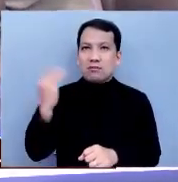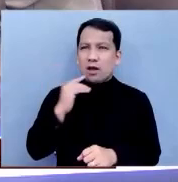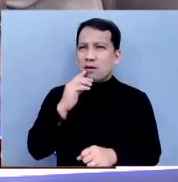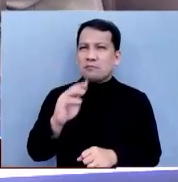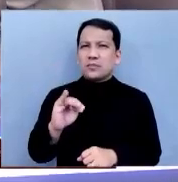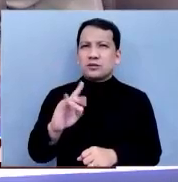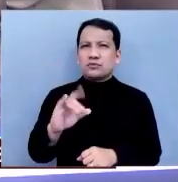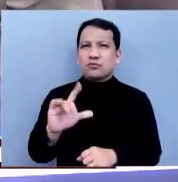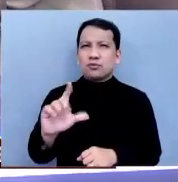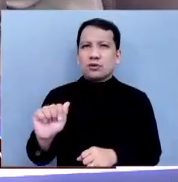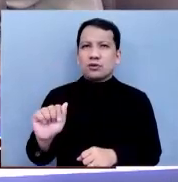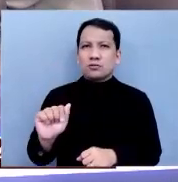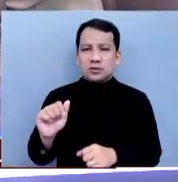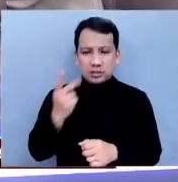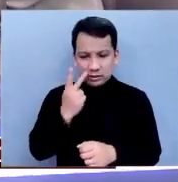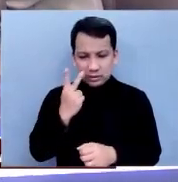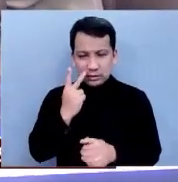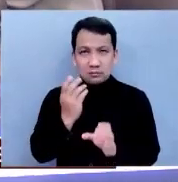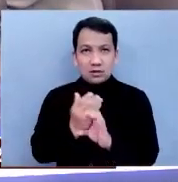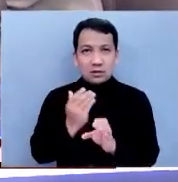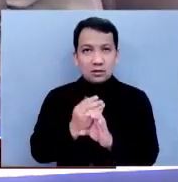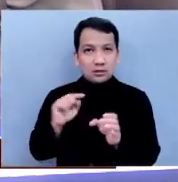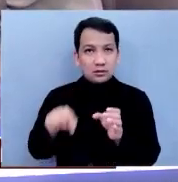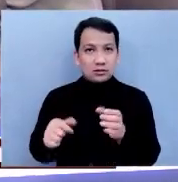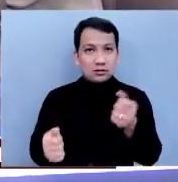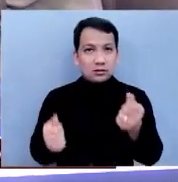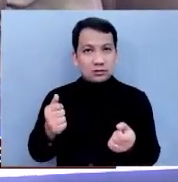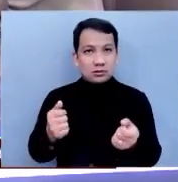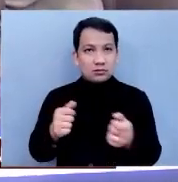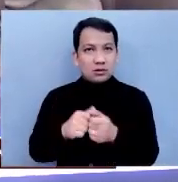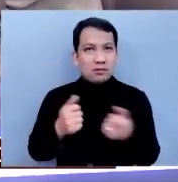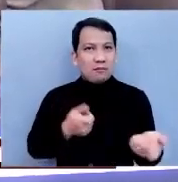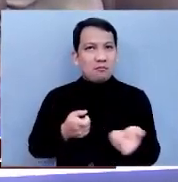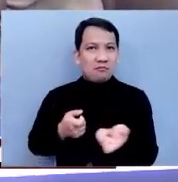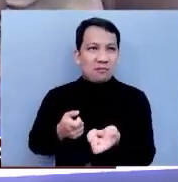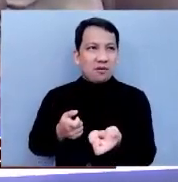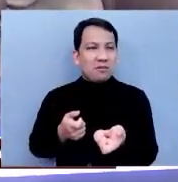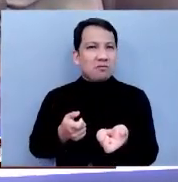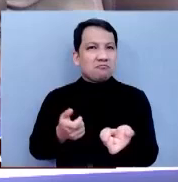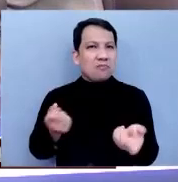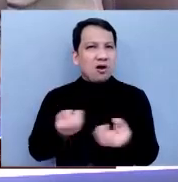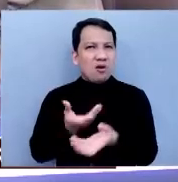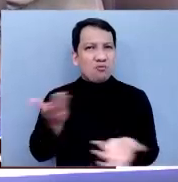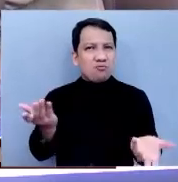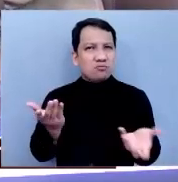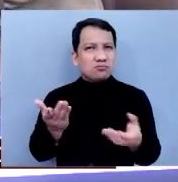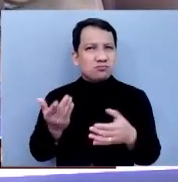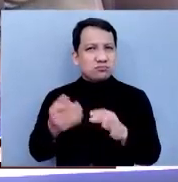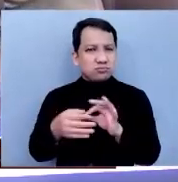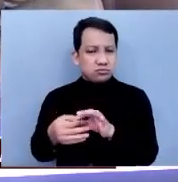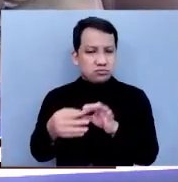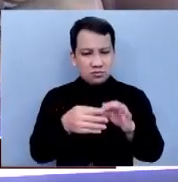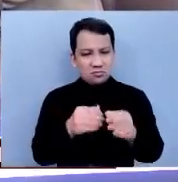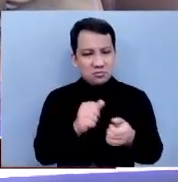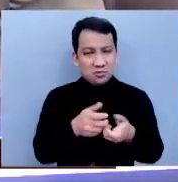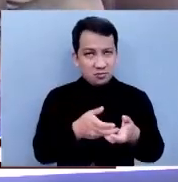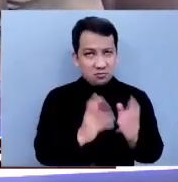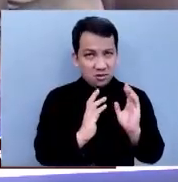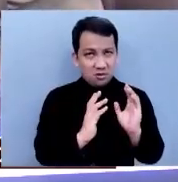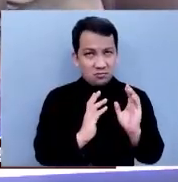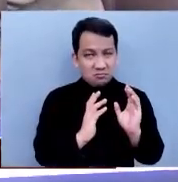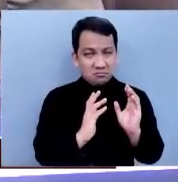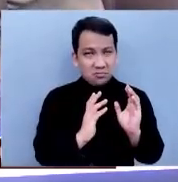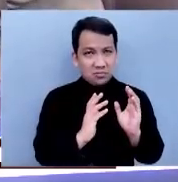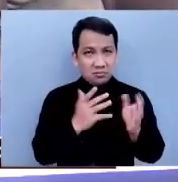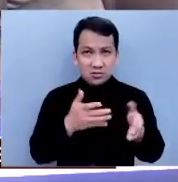Nakuha sa kanyang sasakyan were Armalite rifles. May bearing ba yan dito sa kanyang pag-aari ng mga baril? Is he